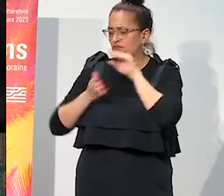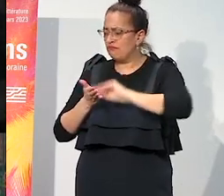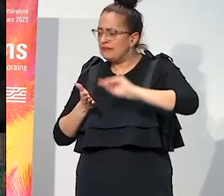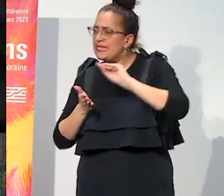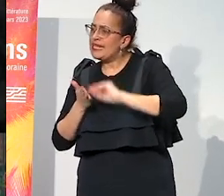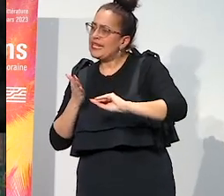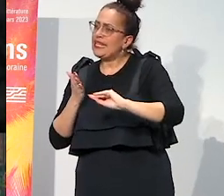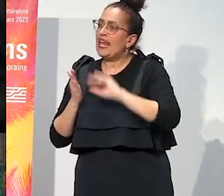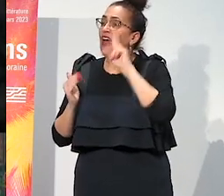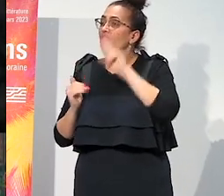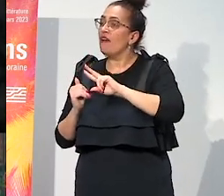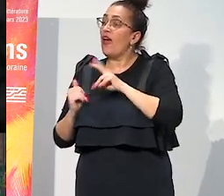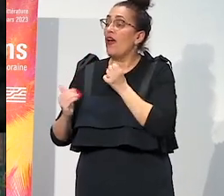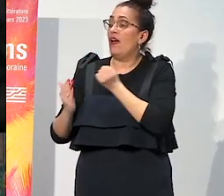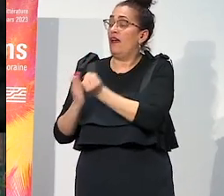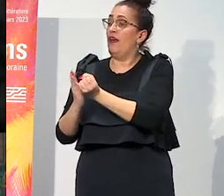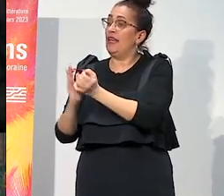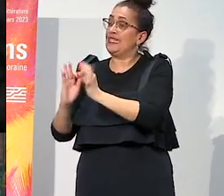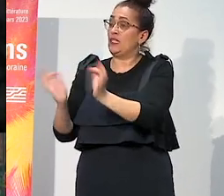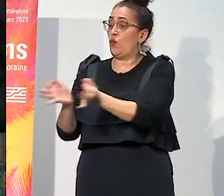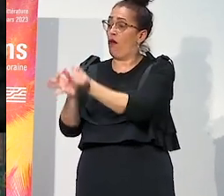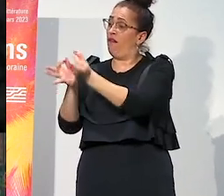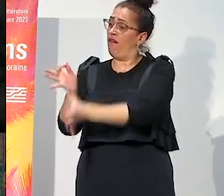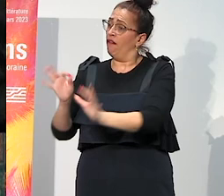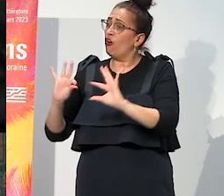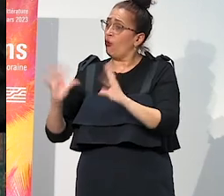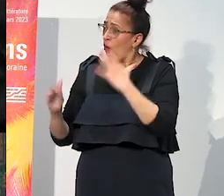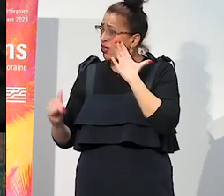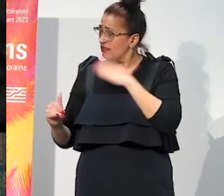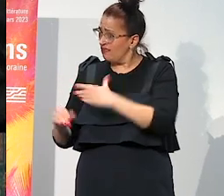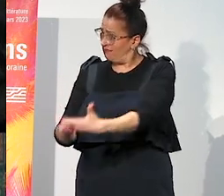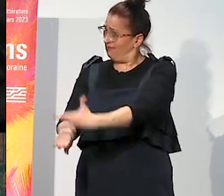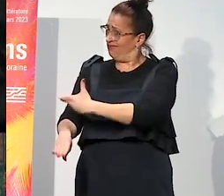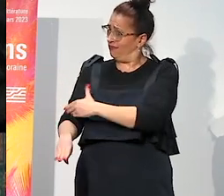il allait se terminer ? Pas du tout. Pas du tout ? Non, pas du tout.